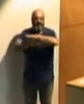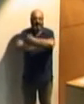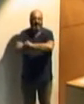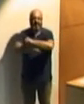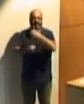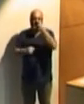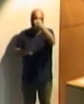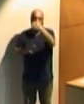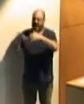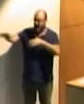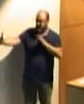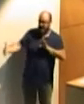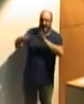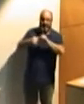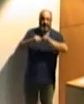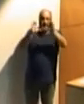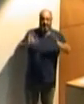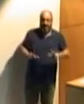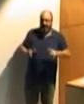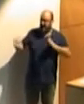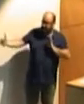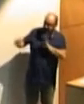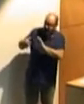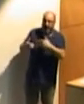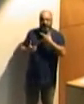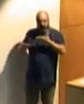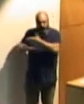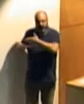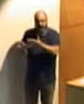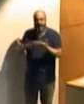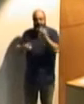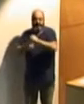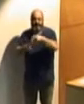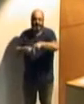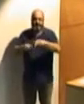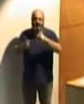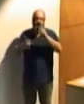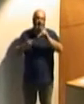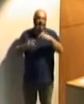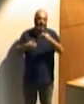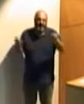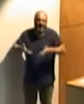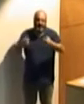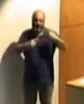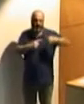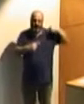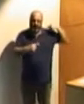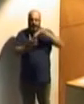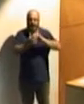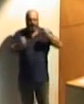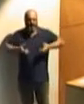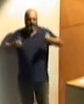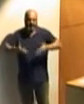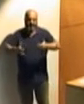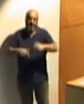première je pense on a fait pas mal de choses ensemble à la médiathèque grands thèmes notamment mais c'est vrai que c'est la première